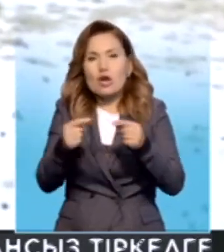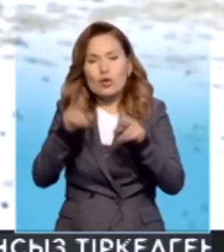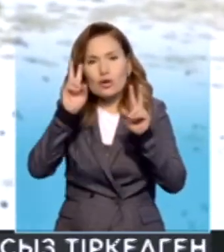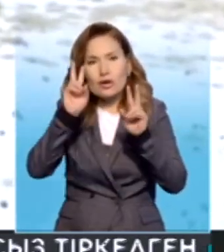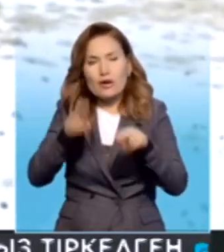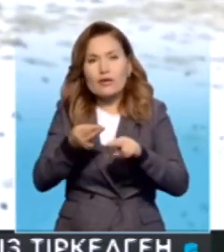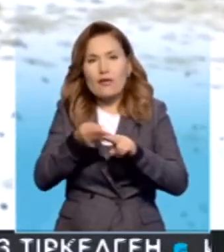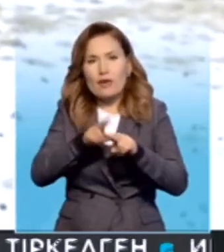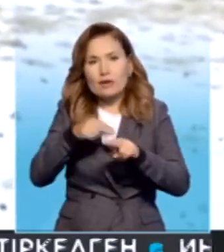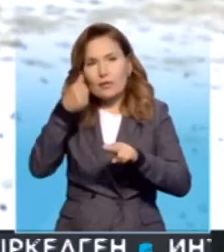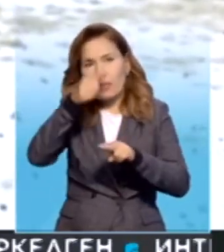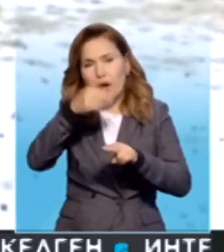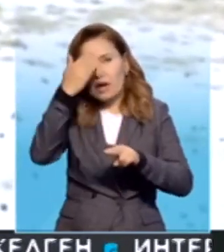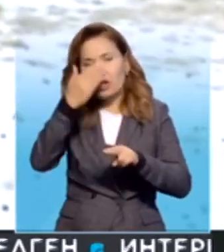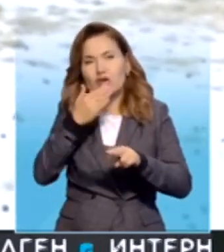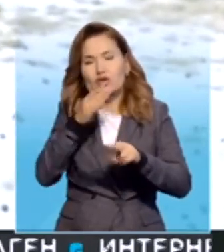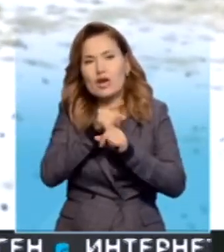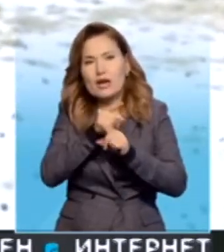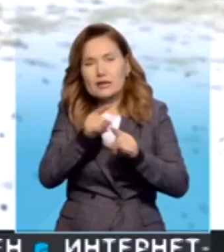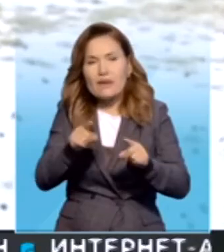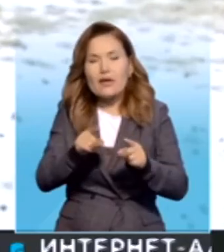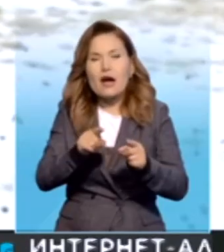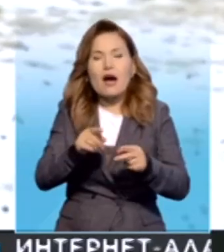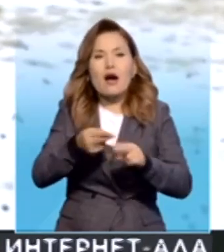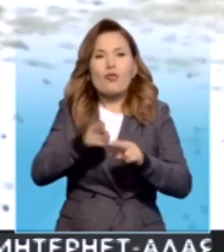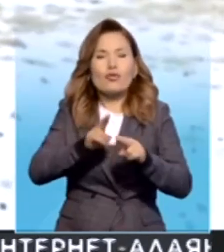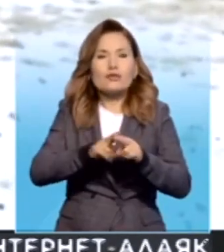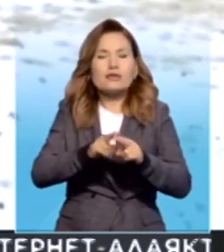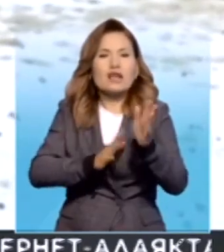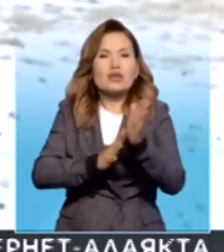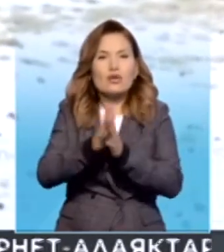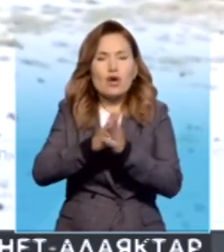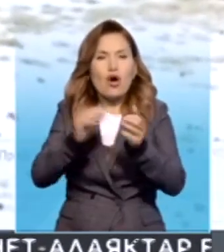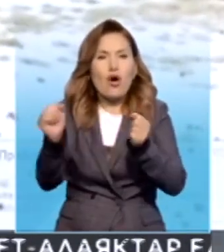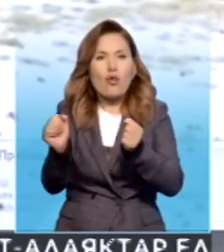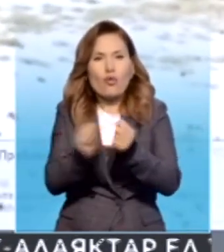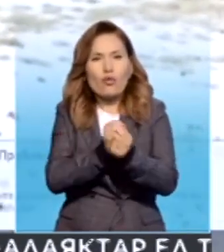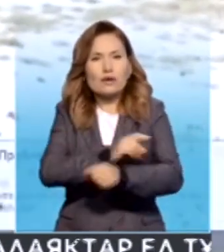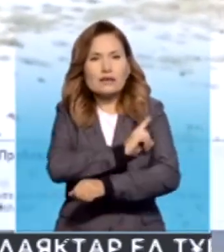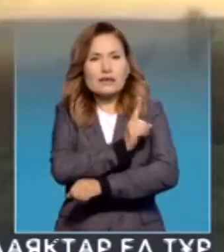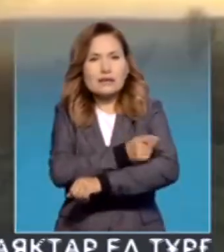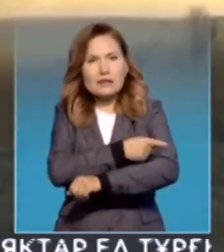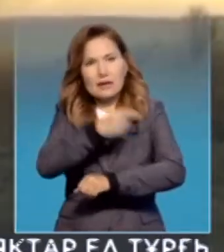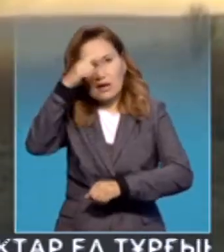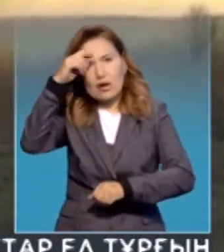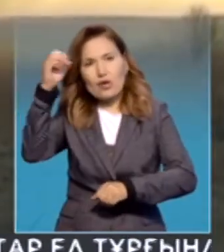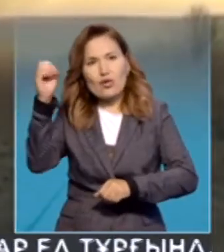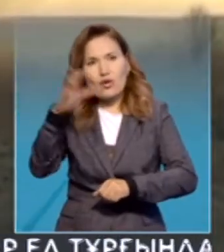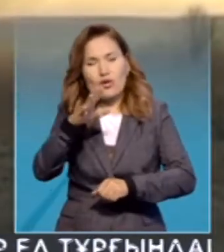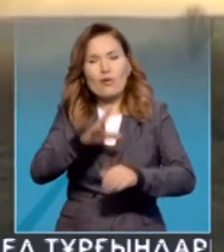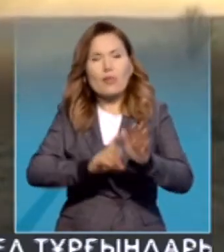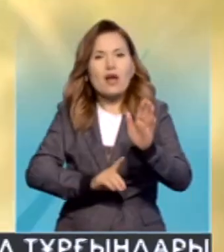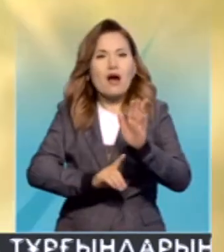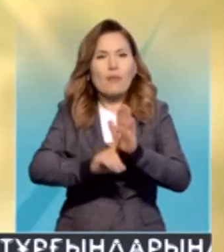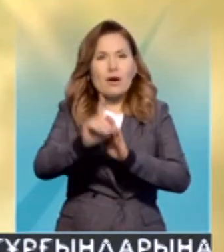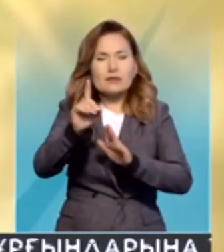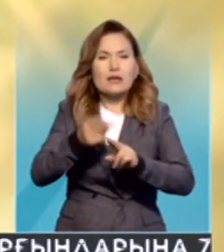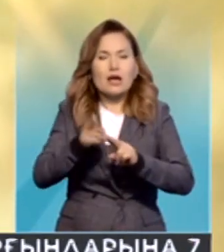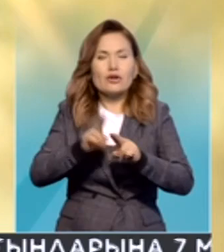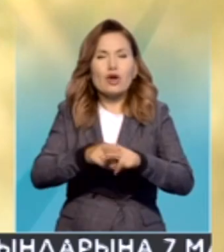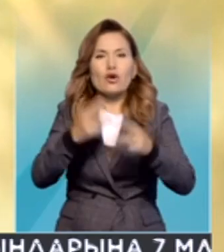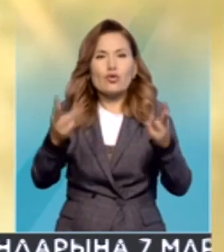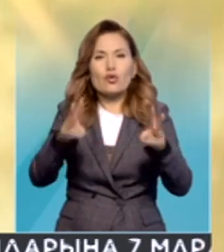тамшы жауын болмағандықтан дала да, қала да қурап тұр. Ал Самар ауданы Сарбел ауылы аумағында өрт әлі сөнген жоқ. Тілсіз